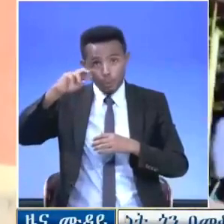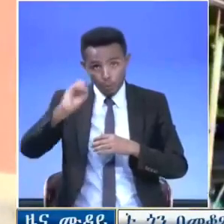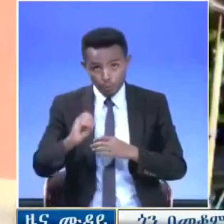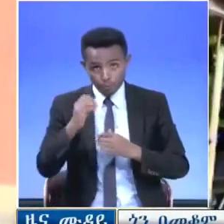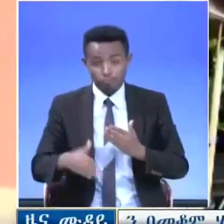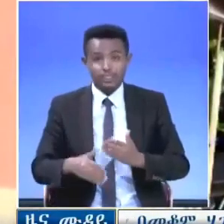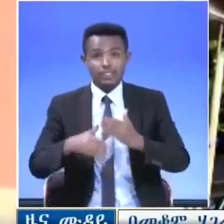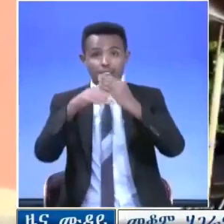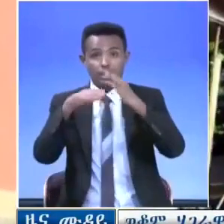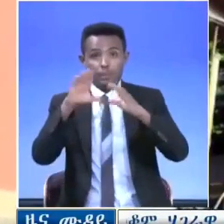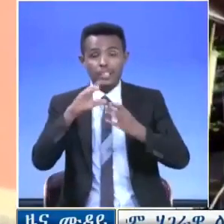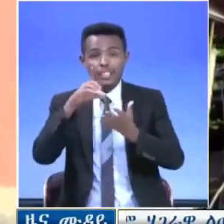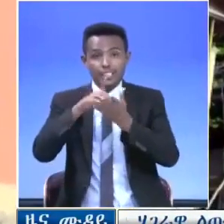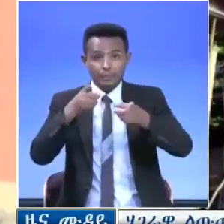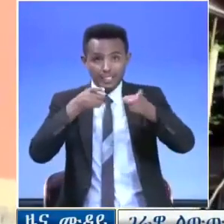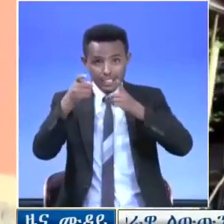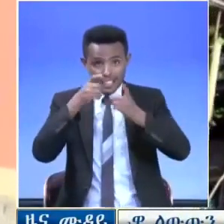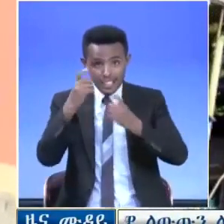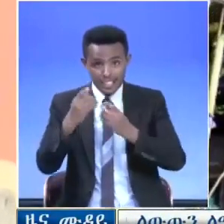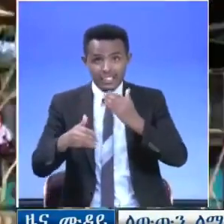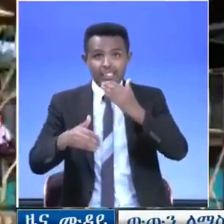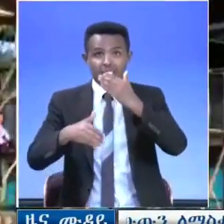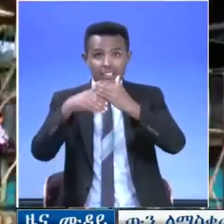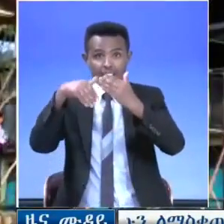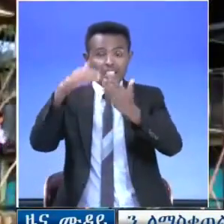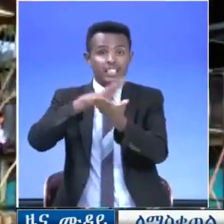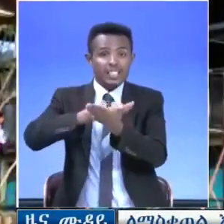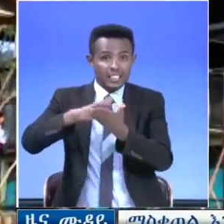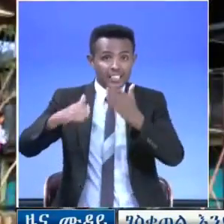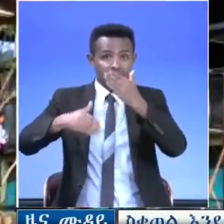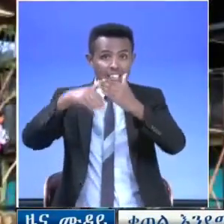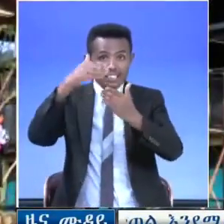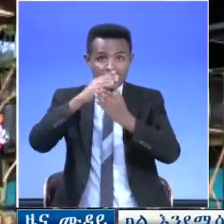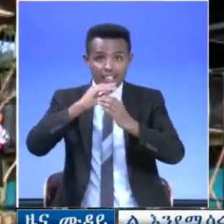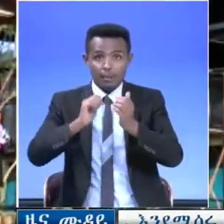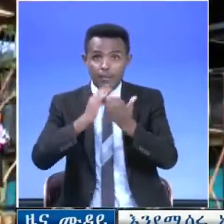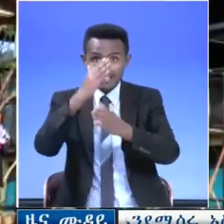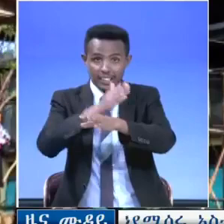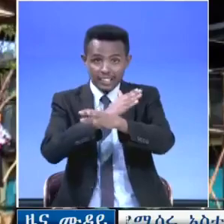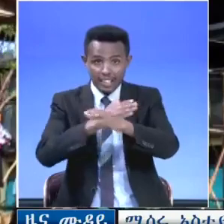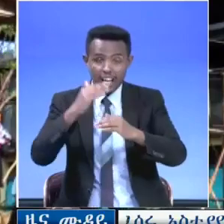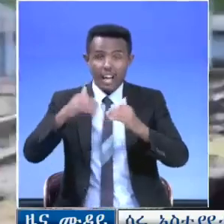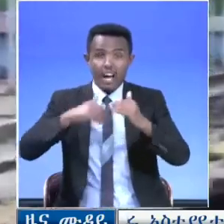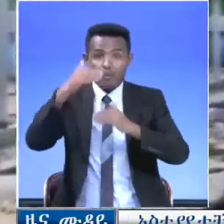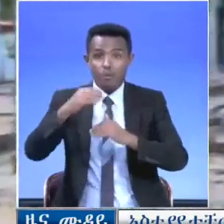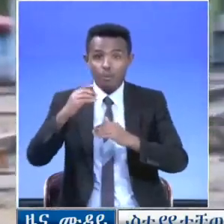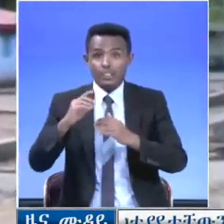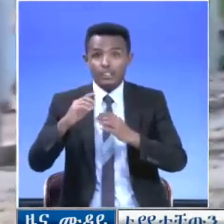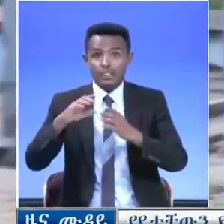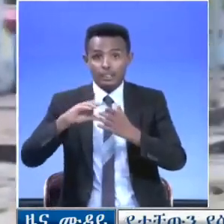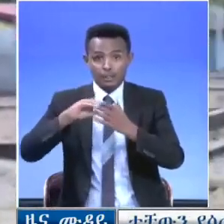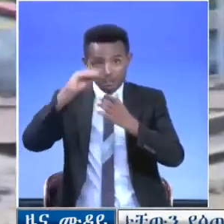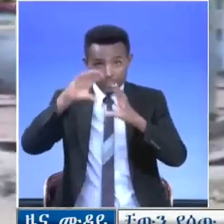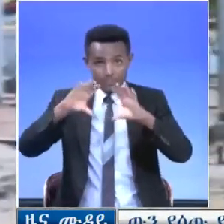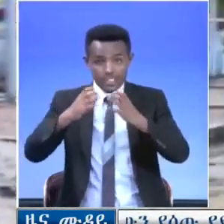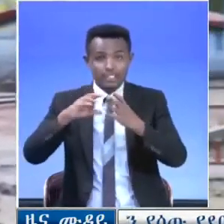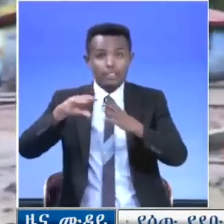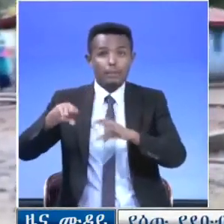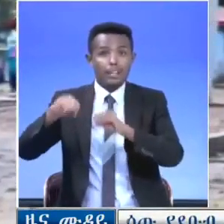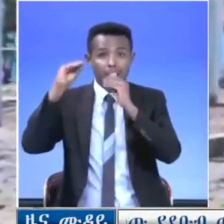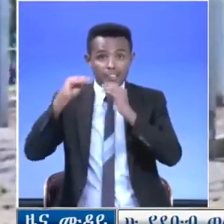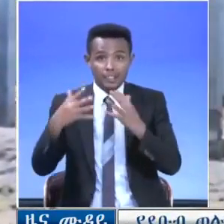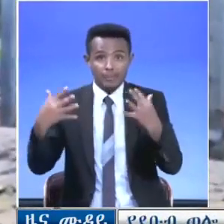የከተማ አስተዳደሩን ትምህርት ቤቶች የጥራት ደረጃ ከማሻሻል አልፎ የተማሪ መማሪያ ክፍል ጥምርታው 1:40 እንዲሆን ያስችላል። ለአማራ